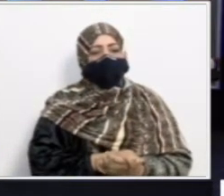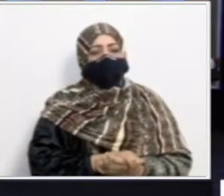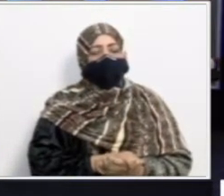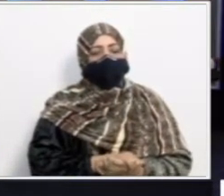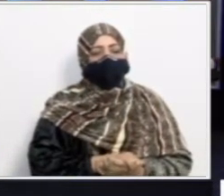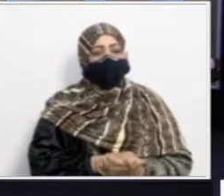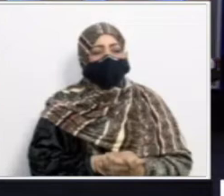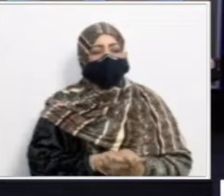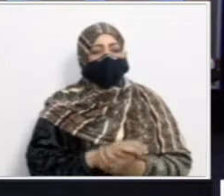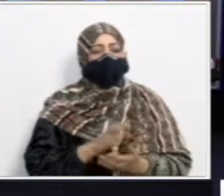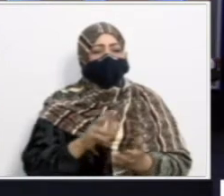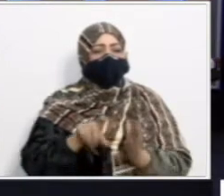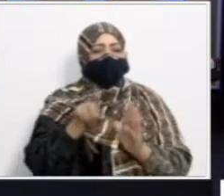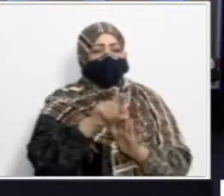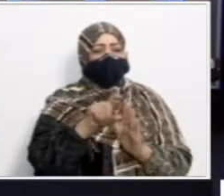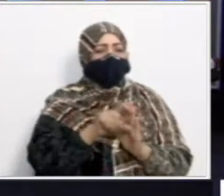يجي 10 إلى 15 سورة.